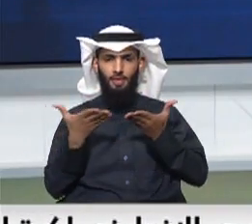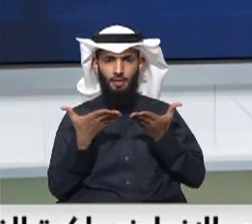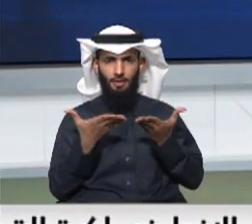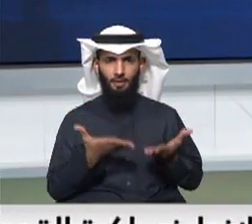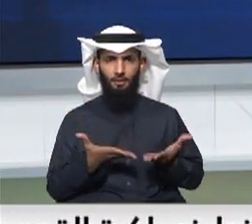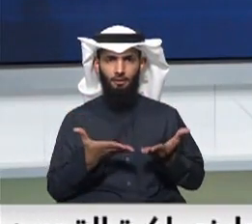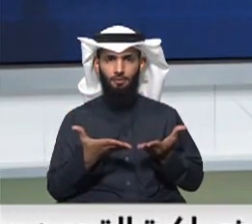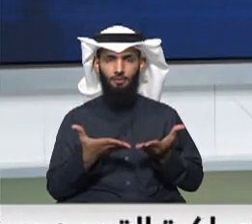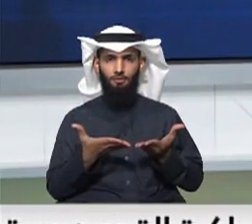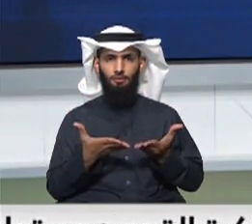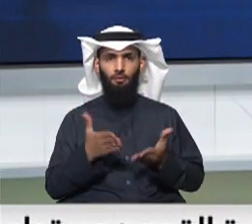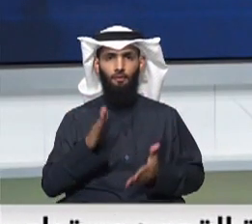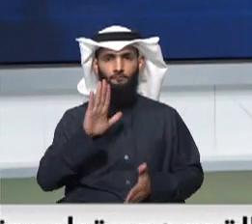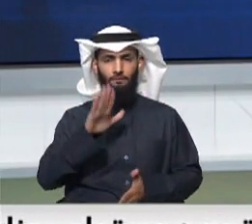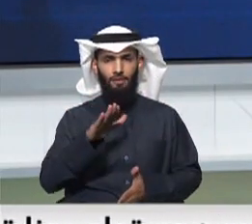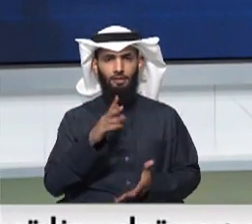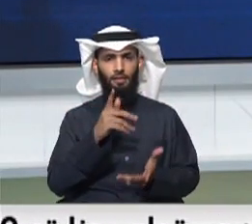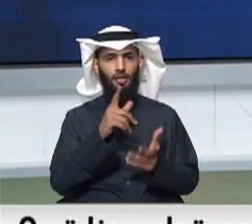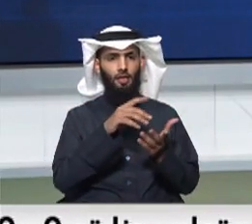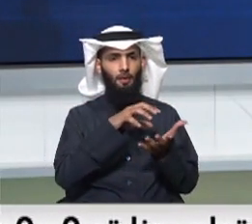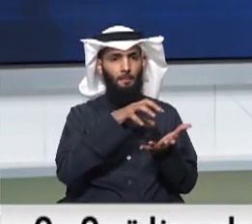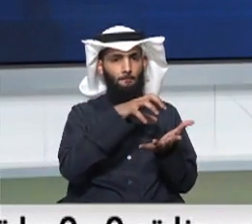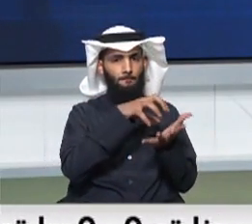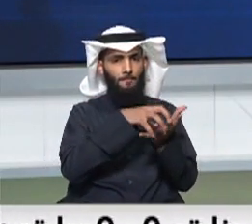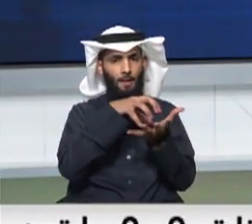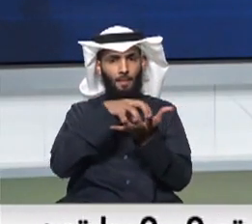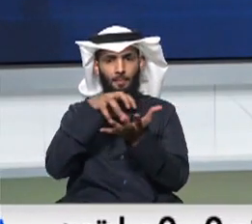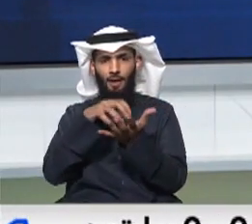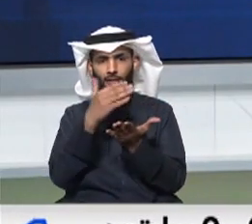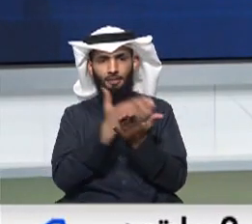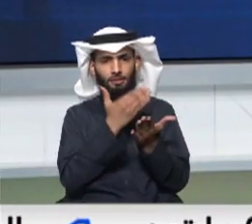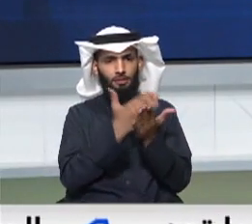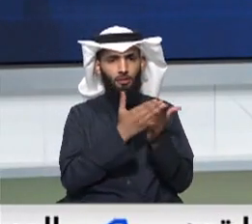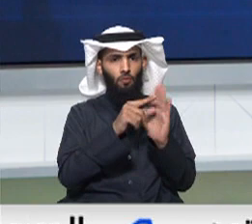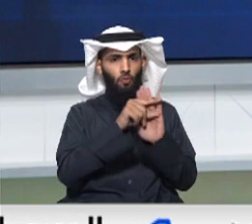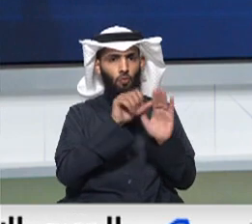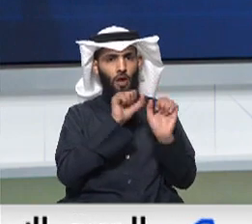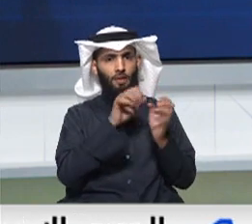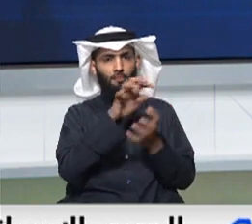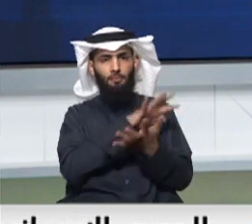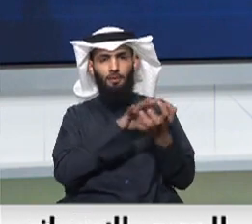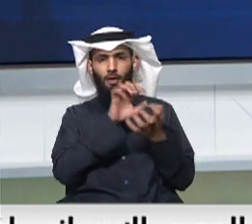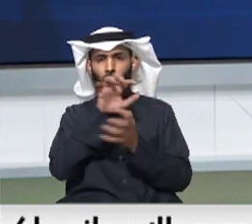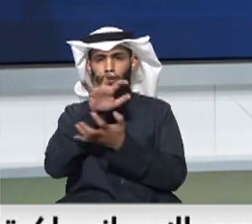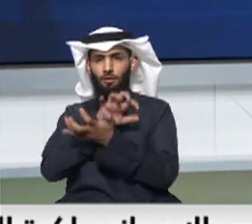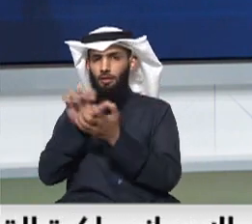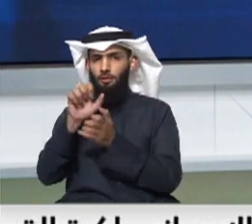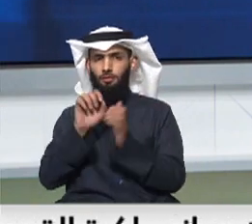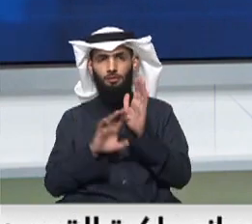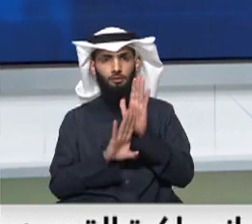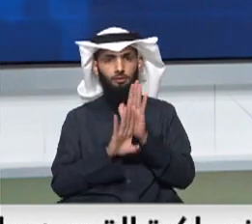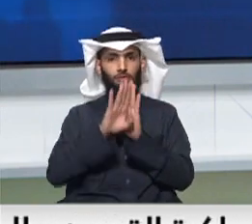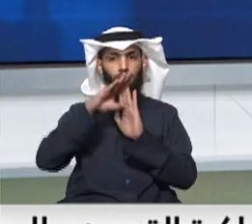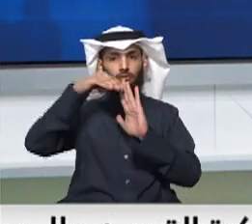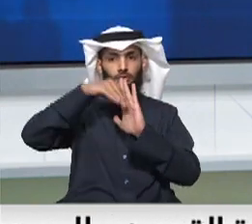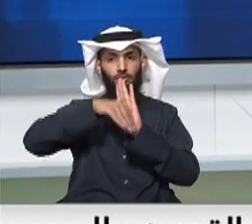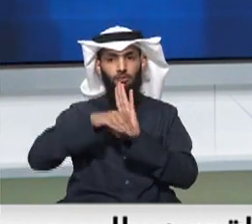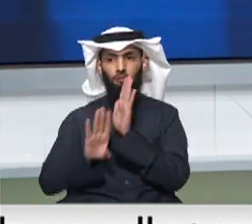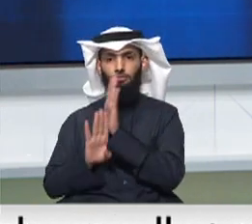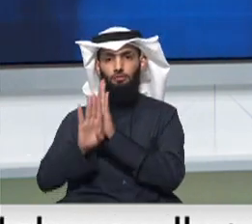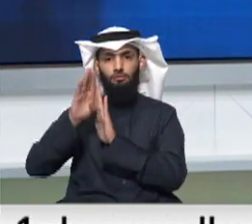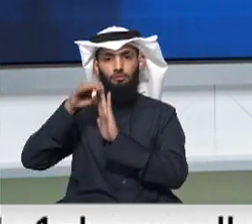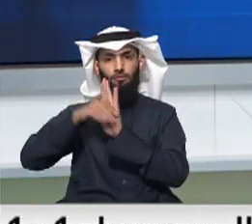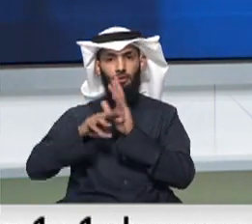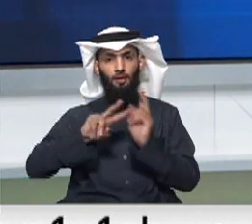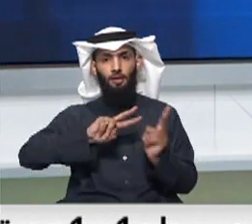لكل قطاع عقاري خصوصيات وعوامل تؤثر فيه لناحية الارتفاع أو الانخفاض.